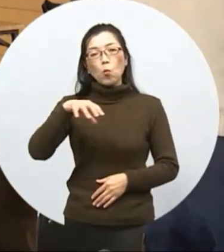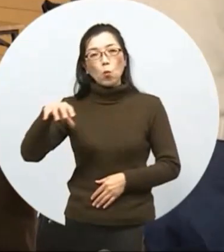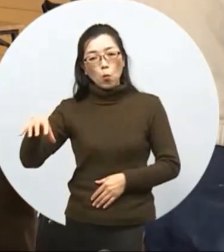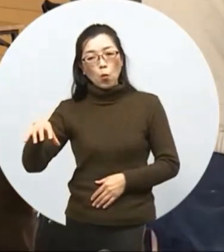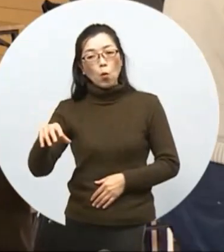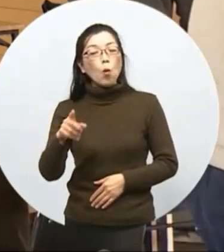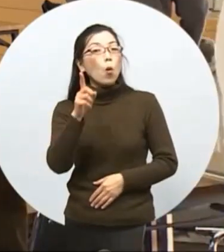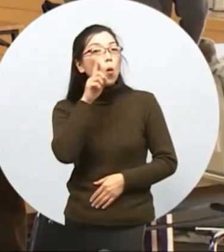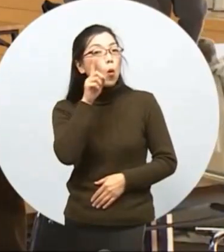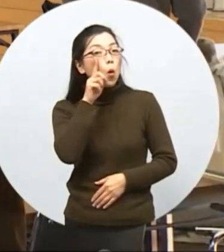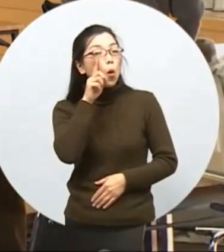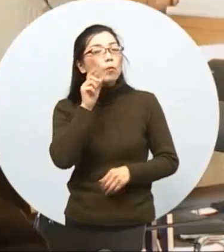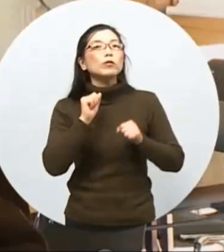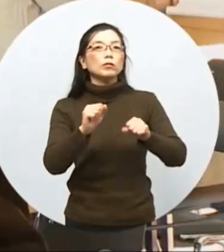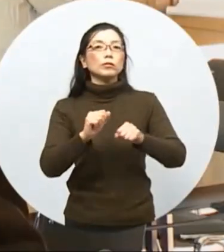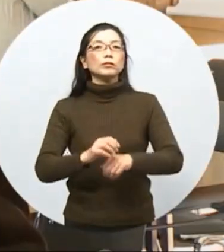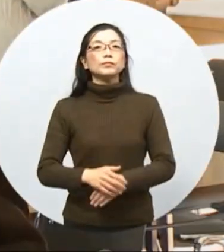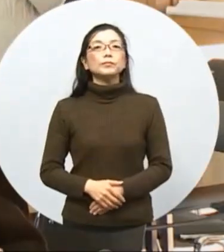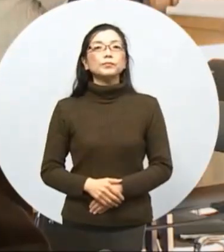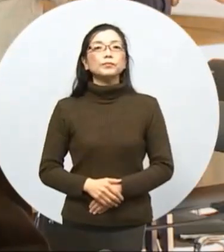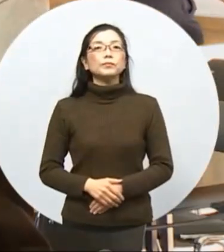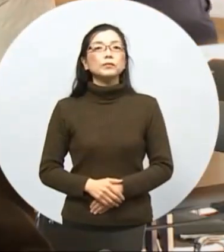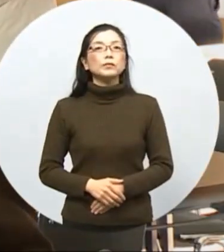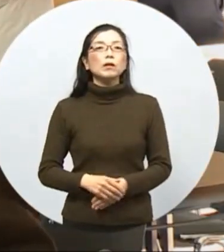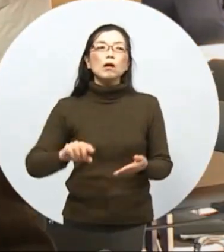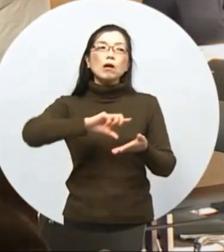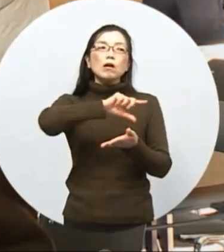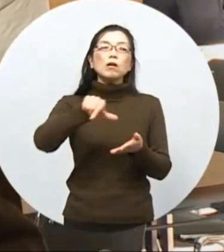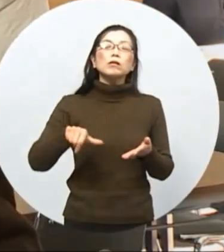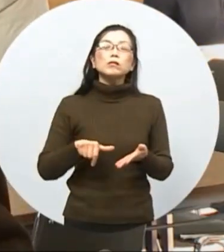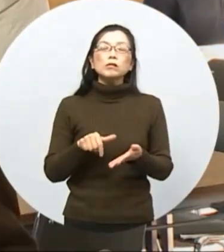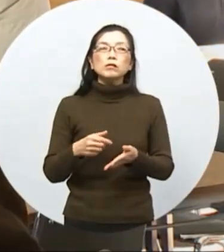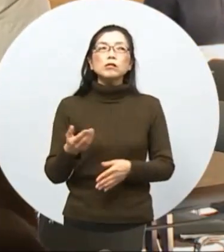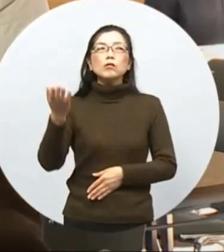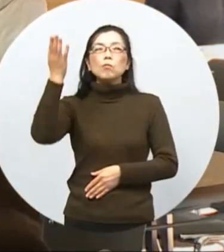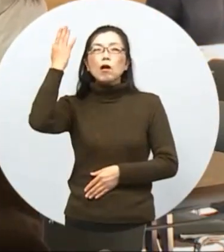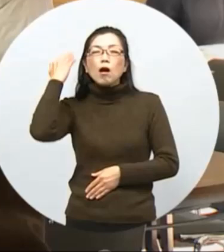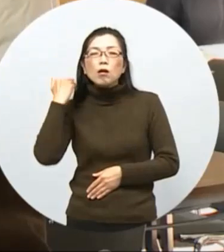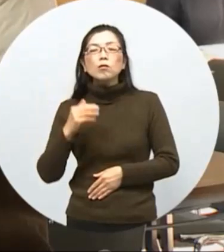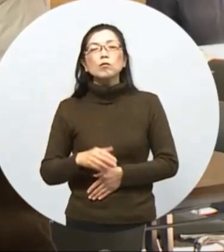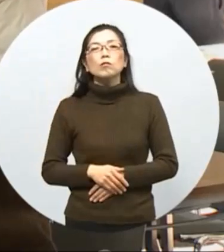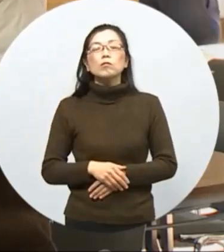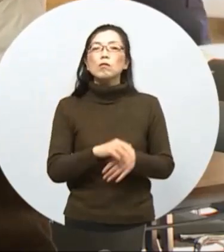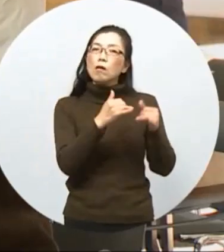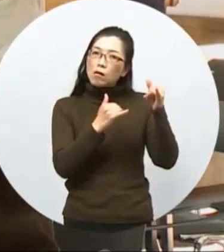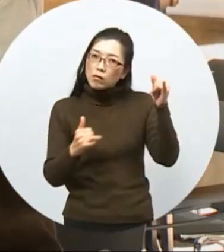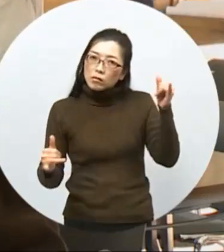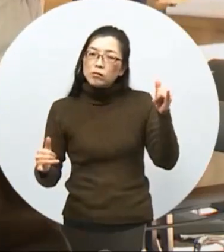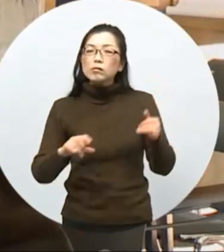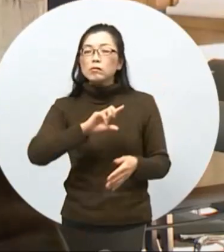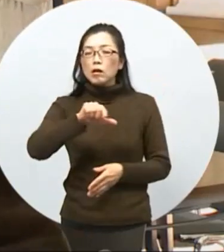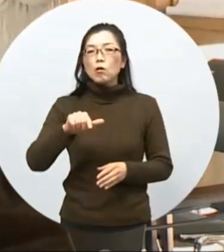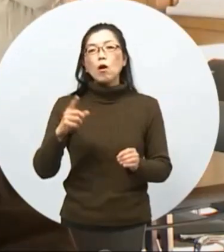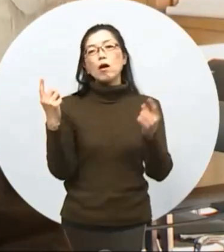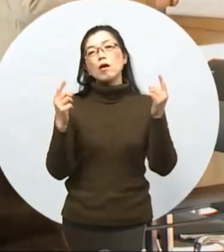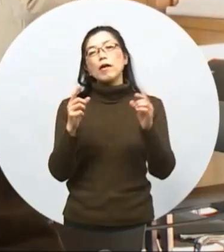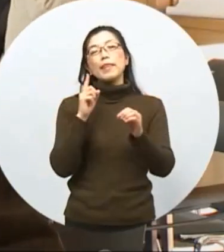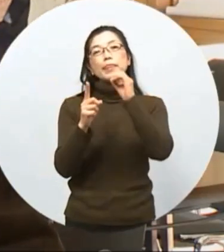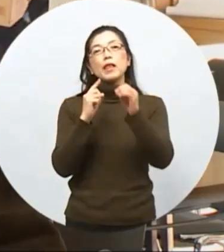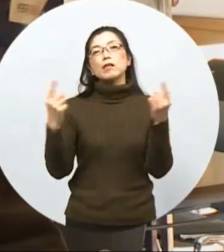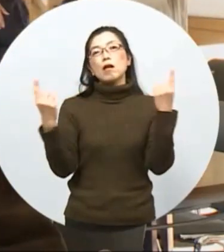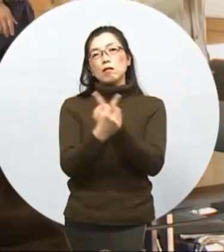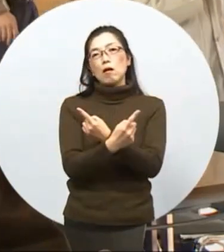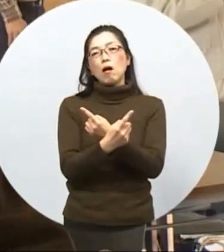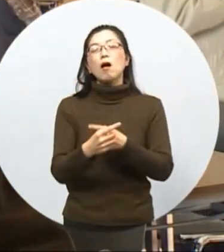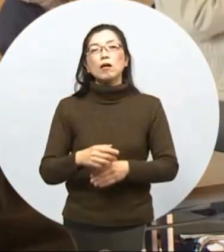な試みがあるんですね。地域の昔のこととか地域のいろんなことに関係するような資料をデジタル化して、でみんなでこうそれ